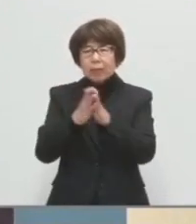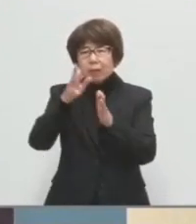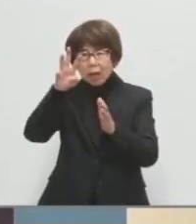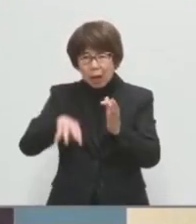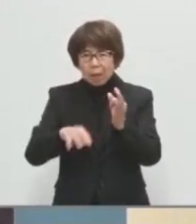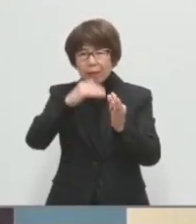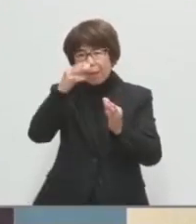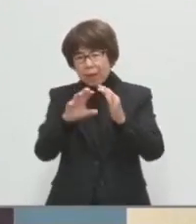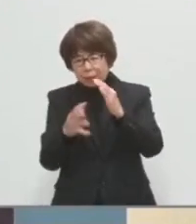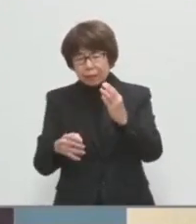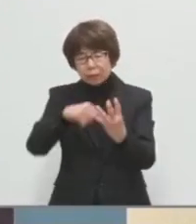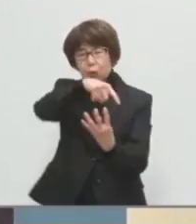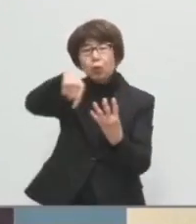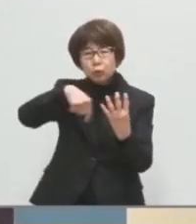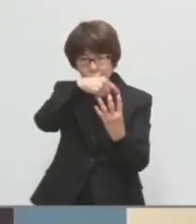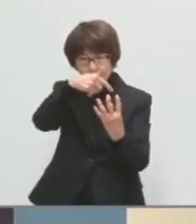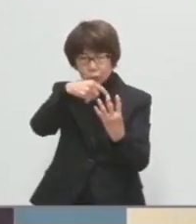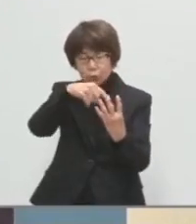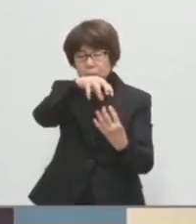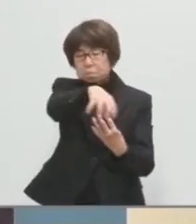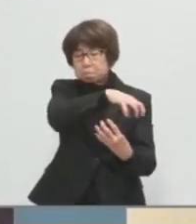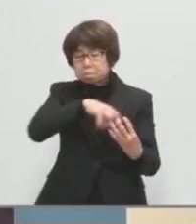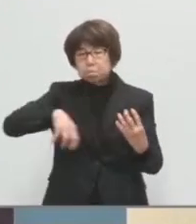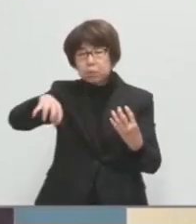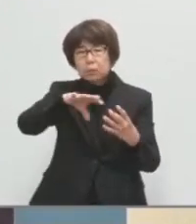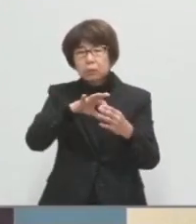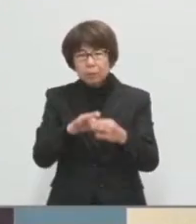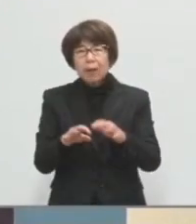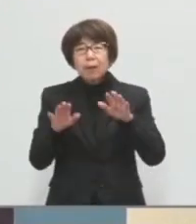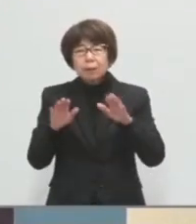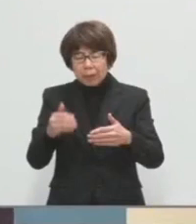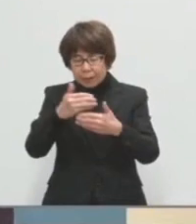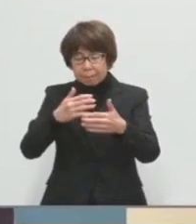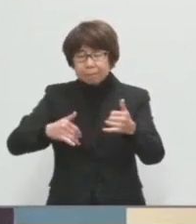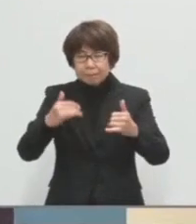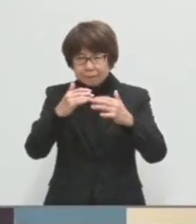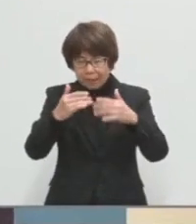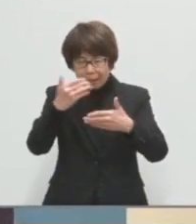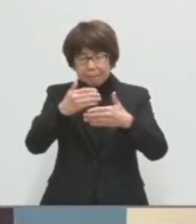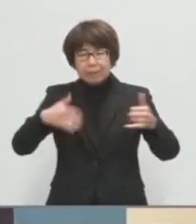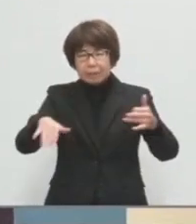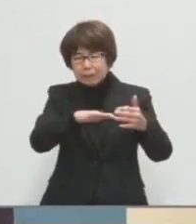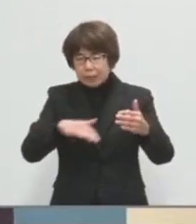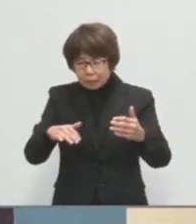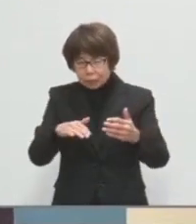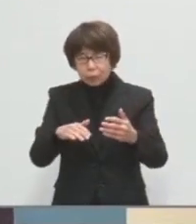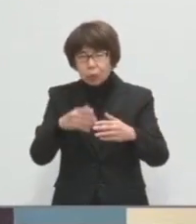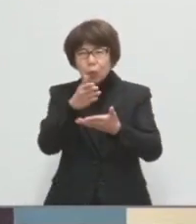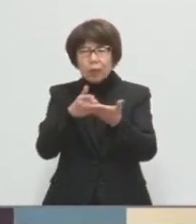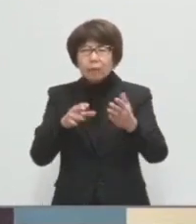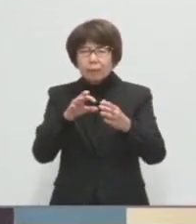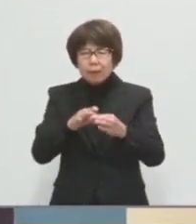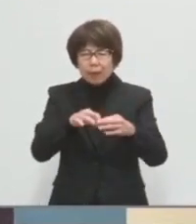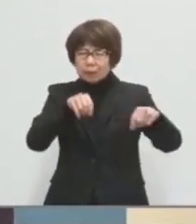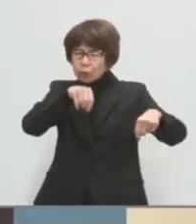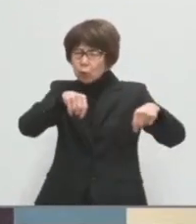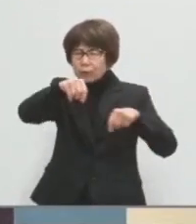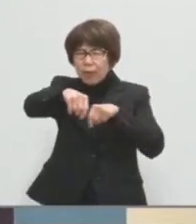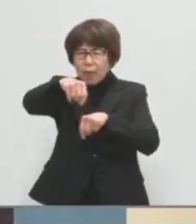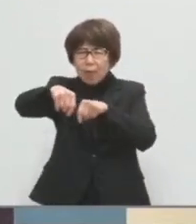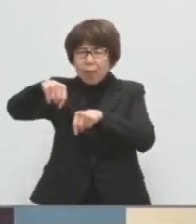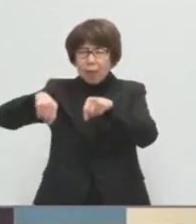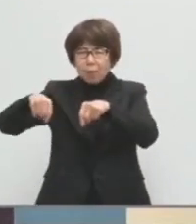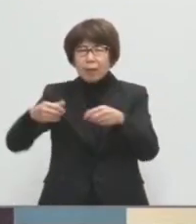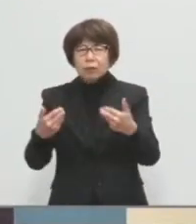4県でございますがこれがレース付んの県民に対するある時につけましても隣接県と調整のうえでございますけれど